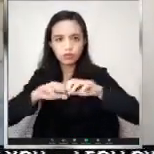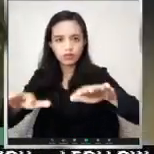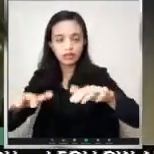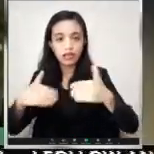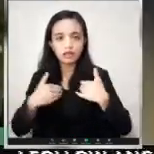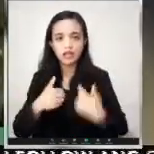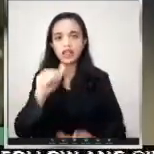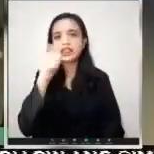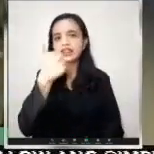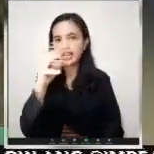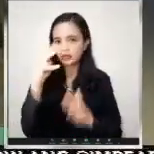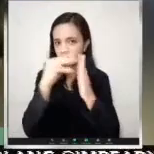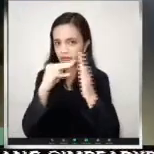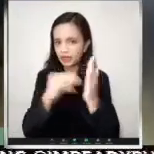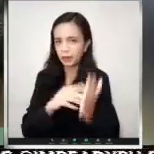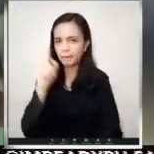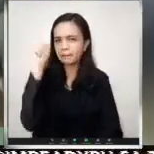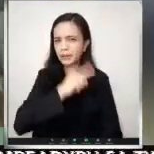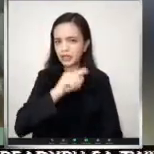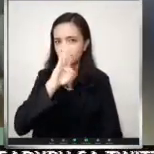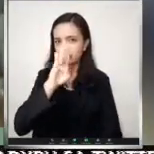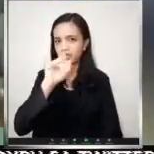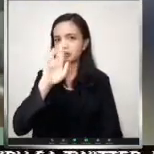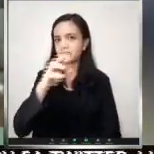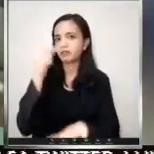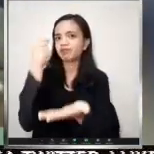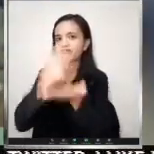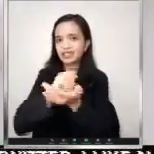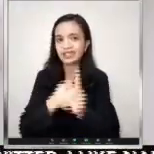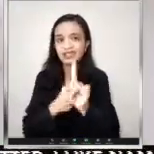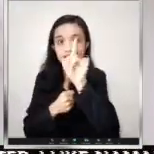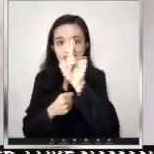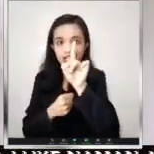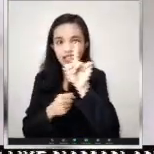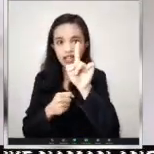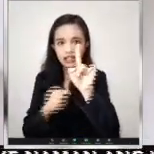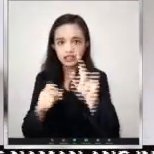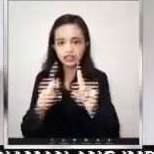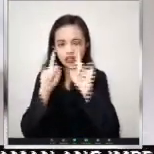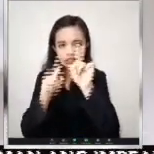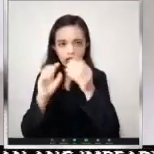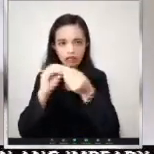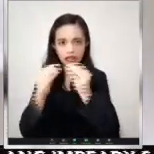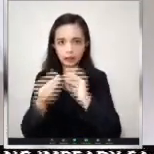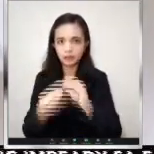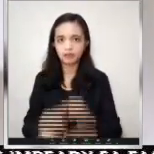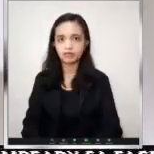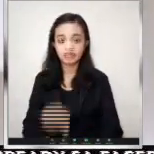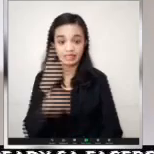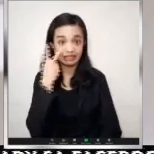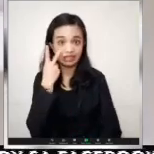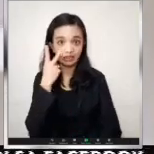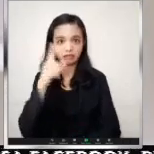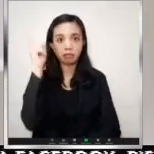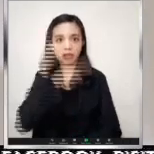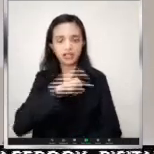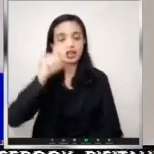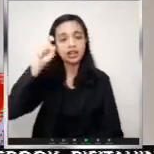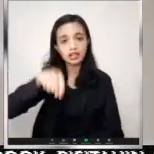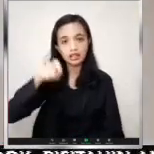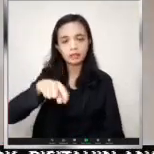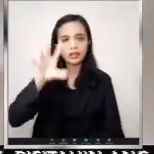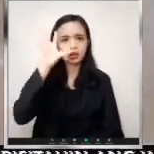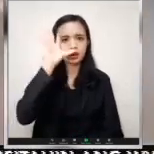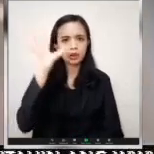milyong pinekeng BIR stamps, iisa lang ang serial number. Ito yung peke. Kasi dapat ito, unique yung serial